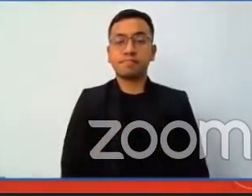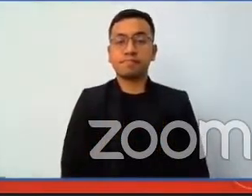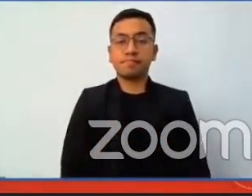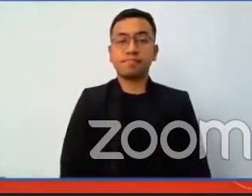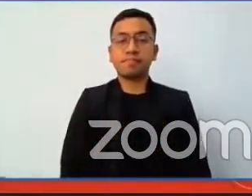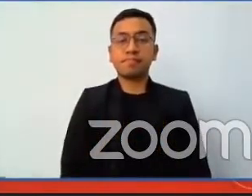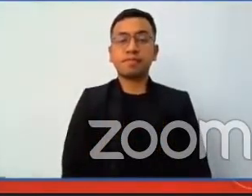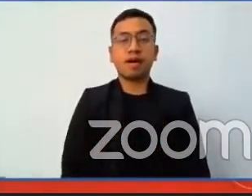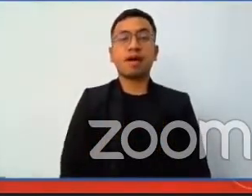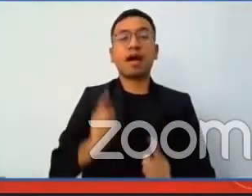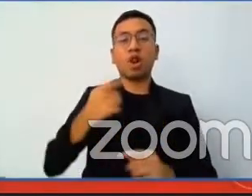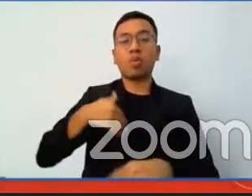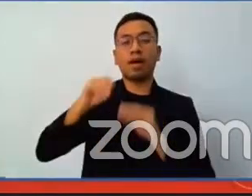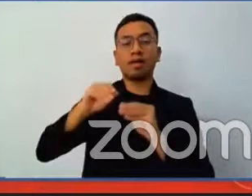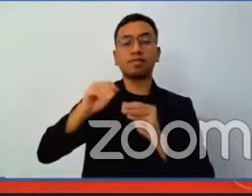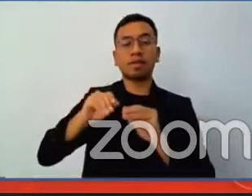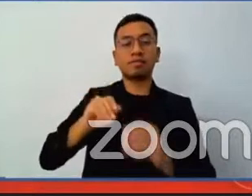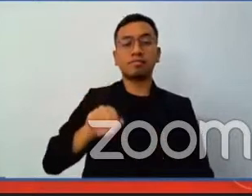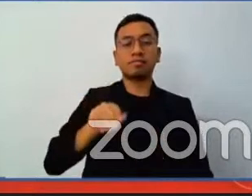3 kelas itu mungkin akan